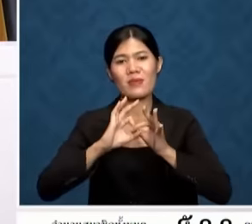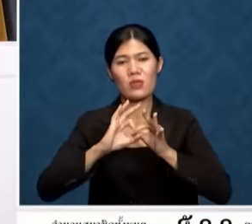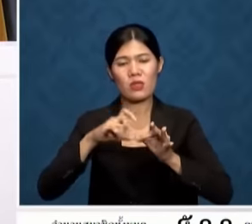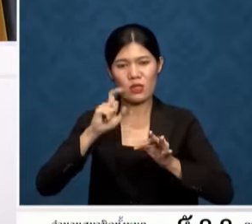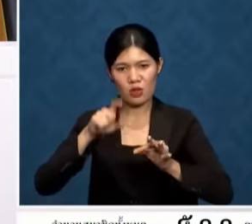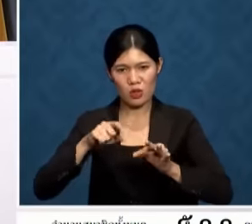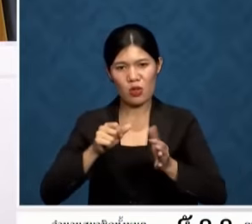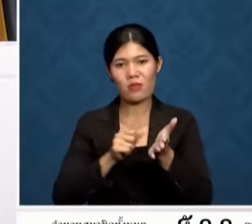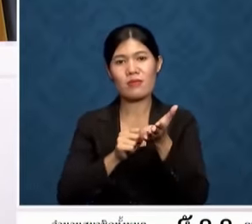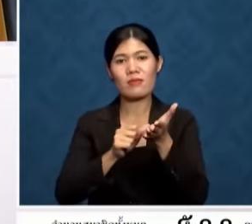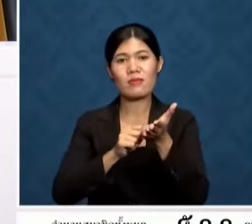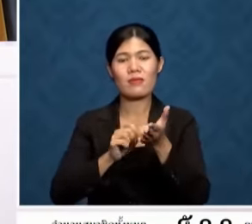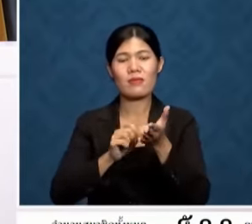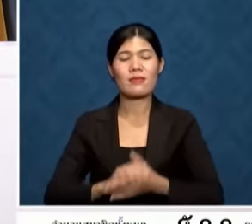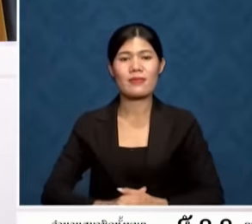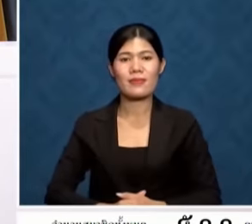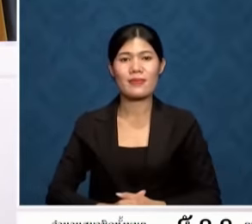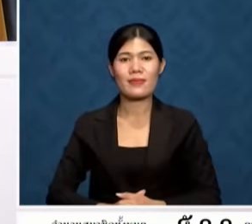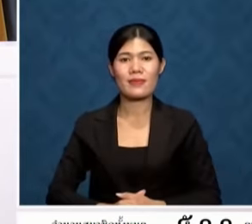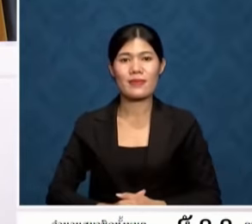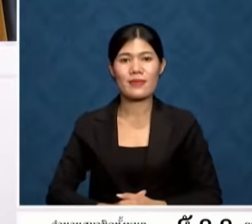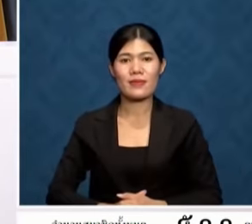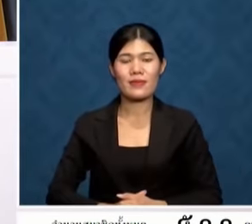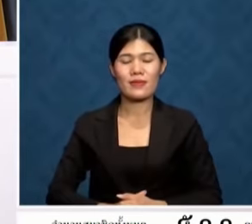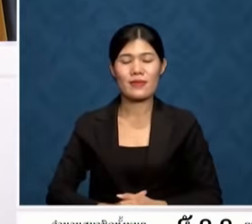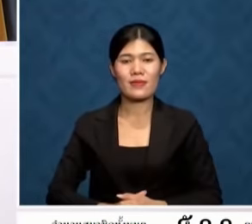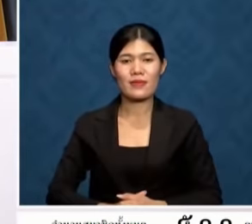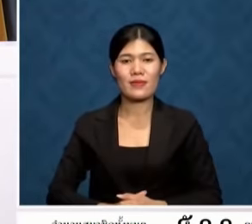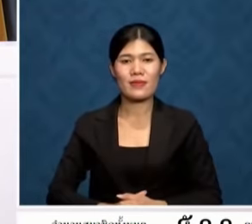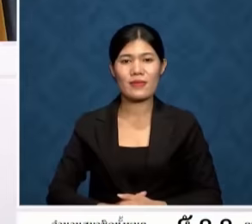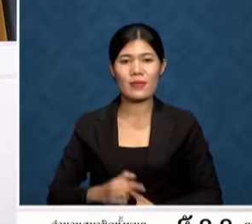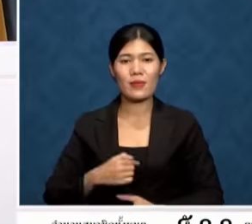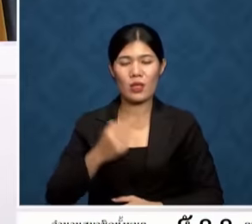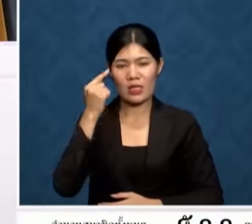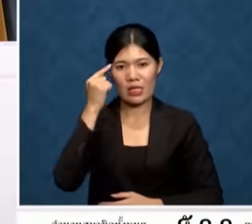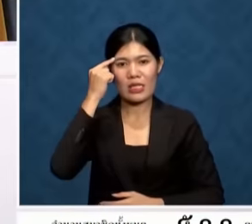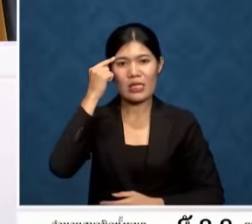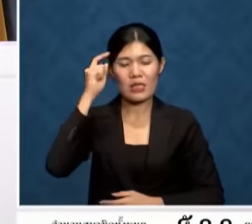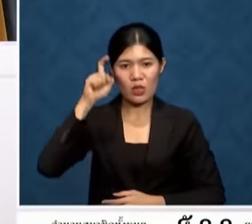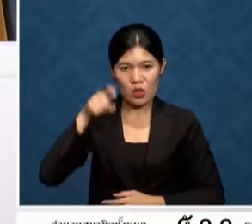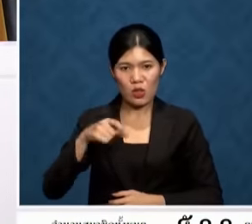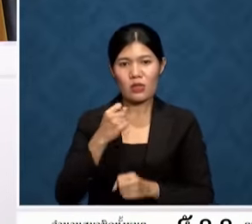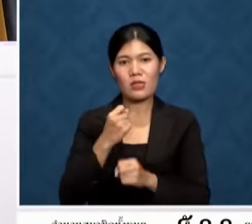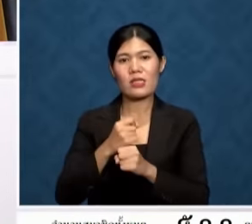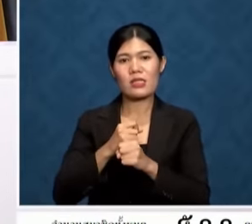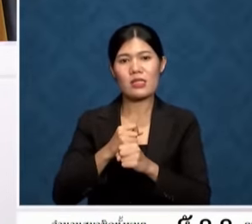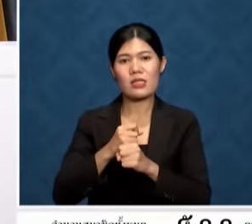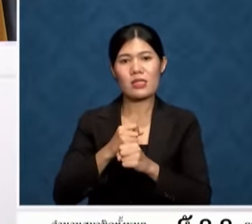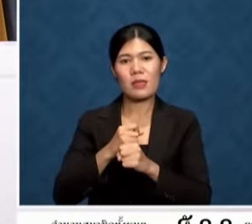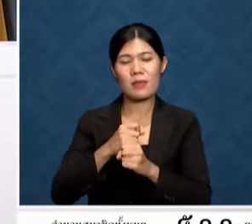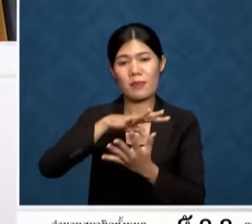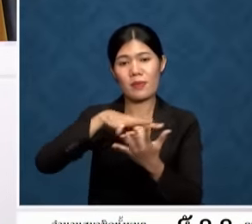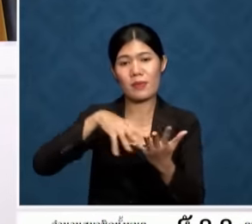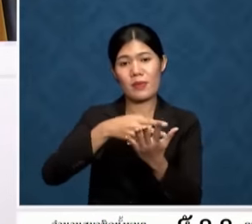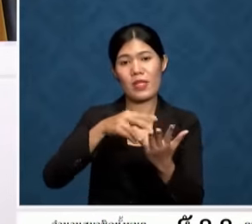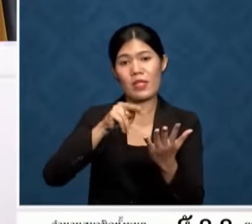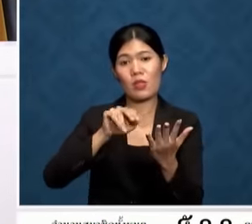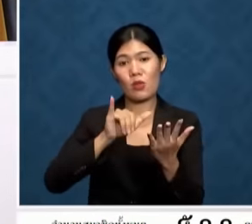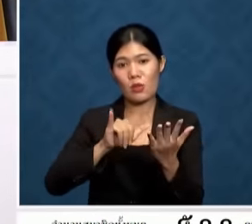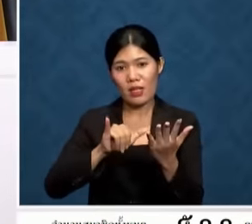สักอย่างนั่นจึงเป็นที่มาครับว่าทำไมเราจึงต้องมีนโยบายดิจิทอล walletตั้งแต่ตอนหาเสียงเลือก